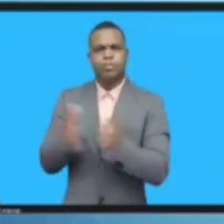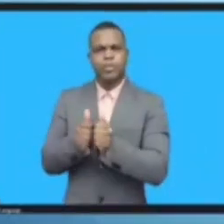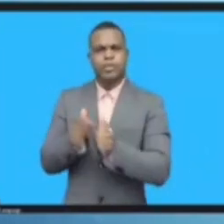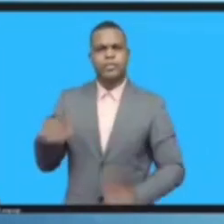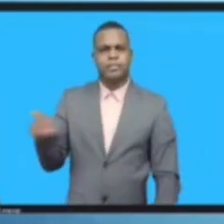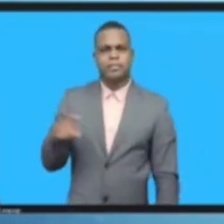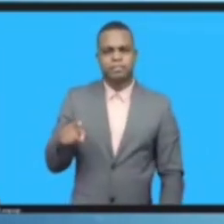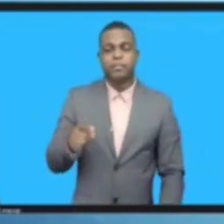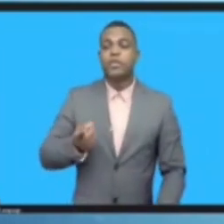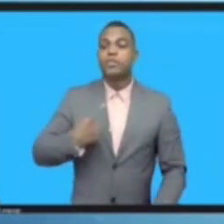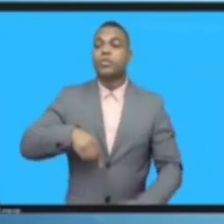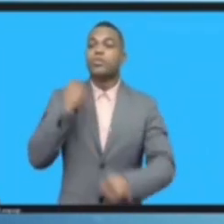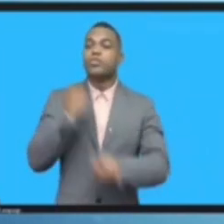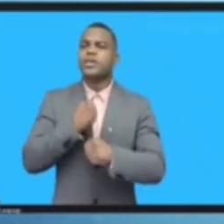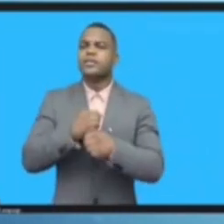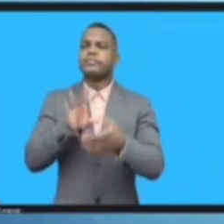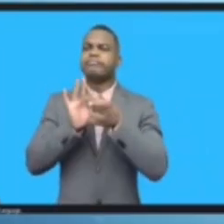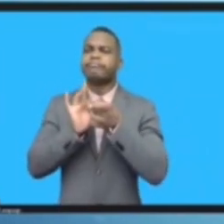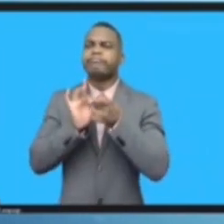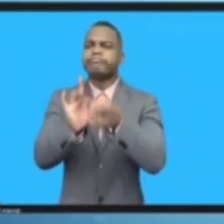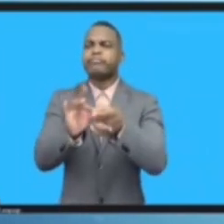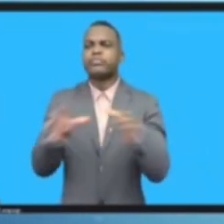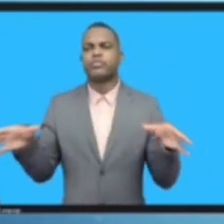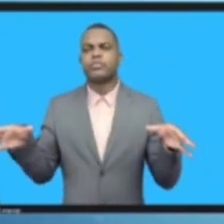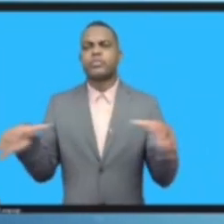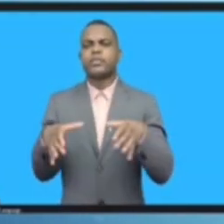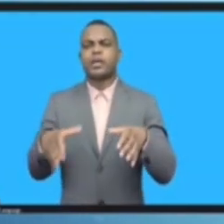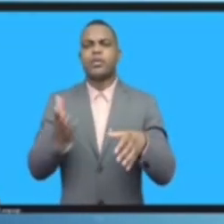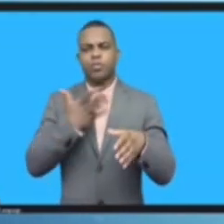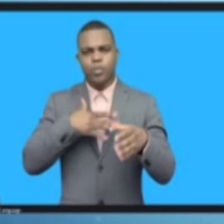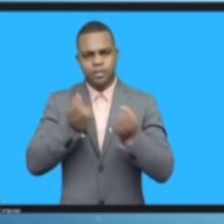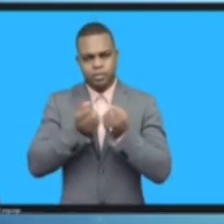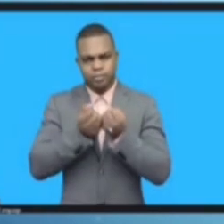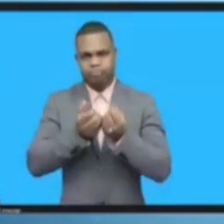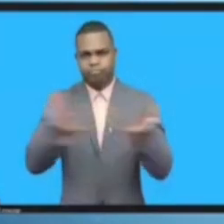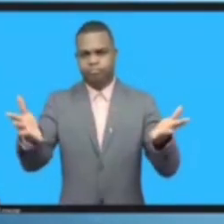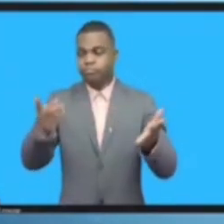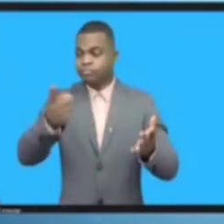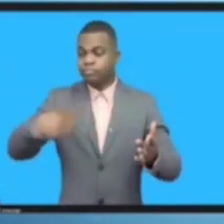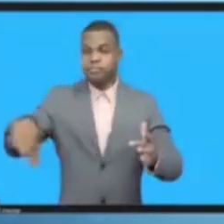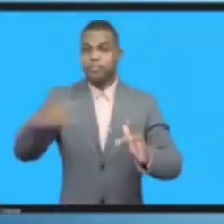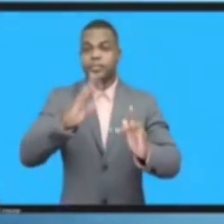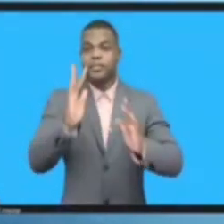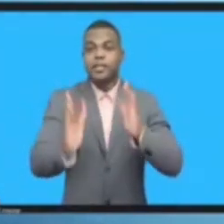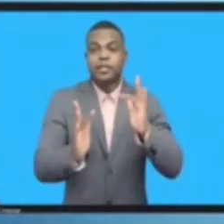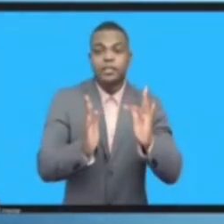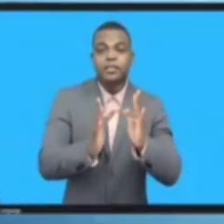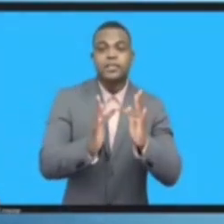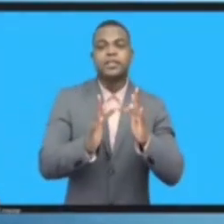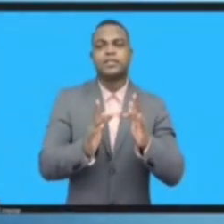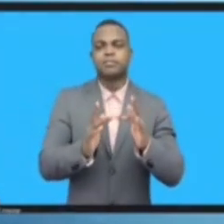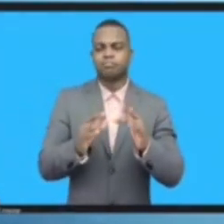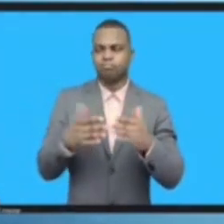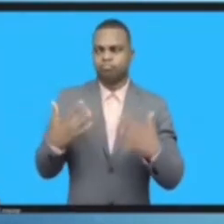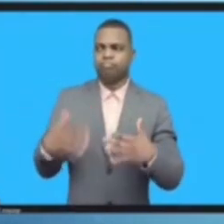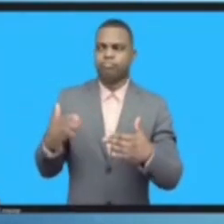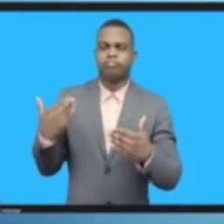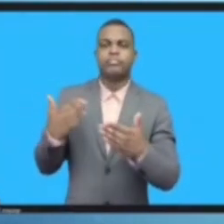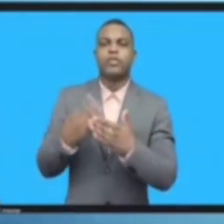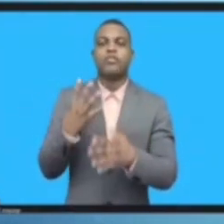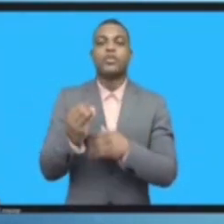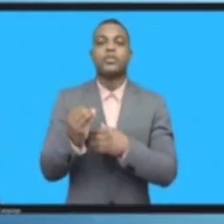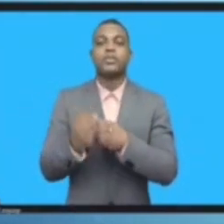n'est plus accessible. Vous pourrez avoir quelques difficultés avec votre Wi-Fi ou une coupure de courant, mais jamais